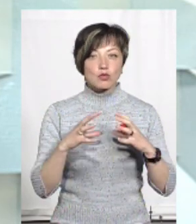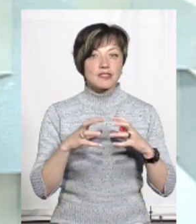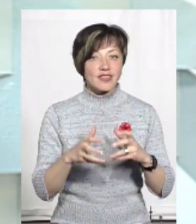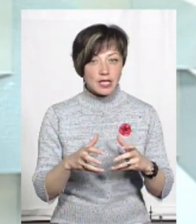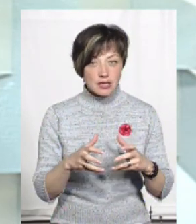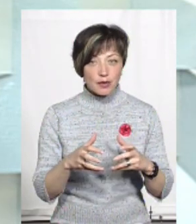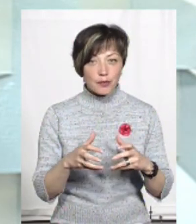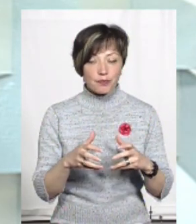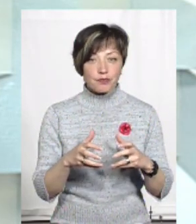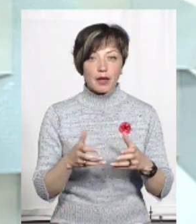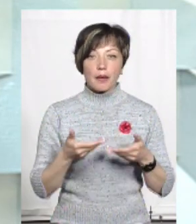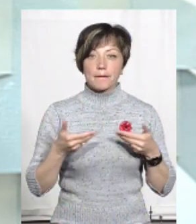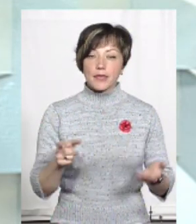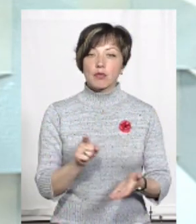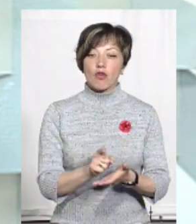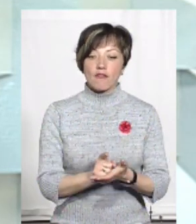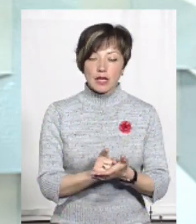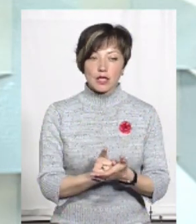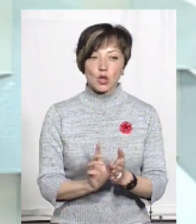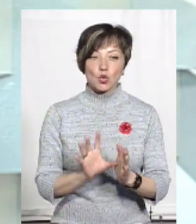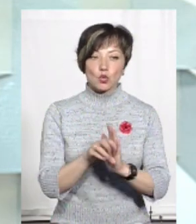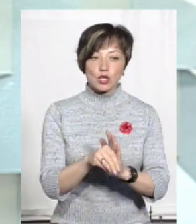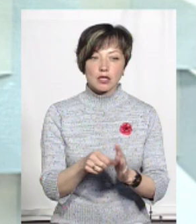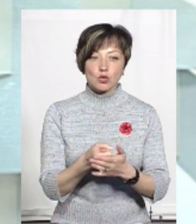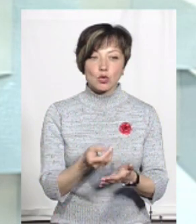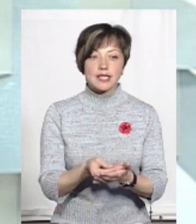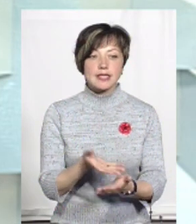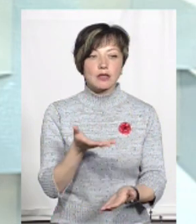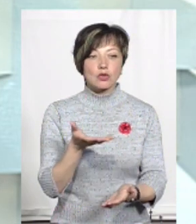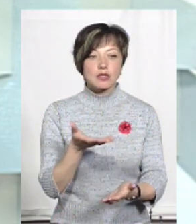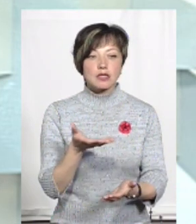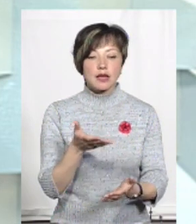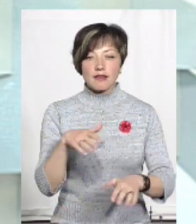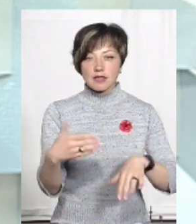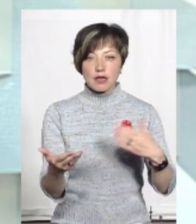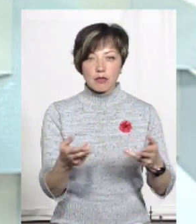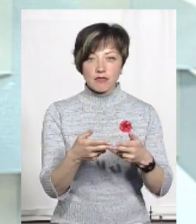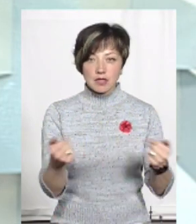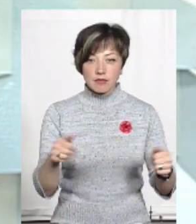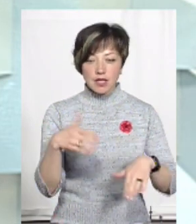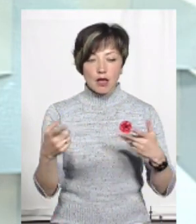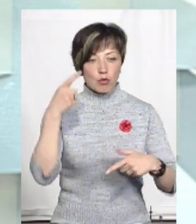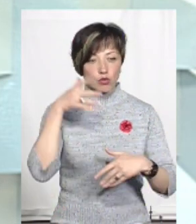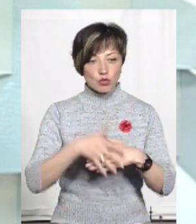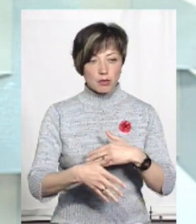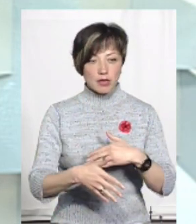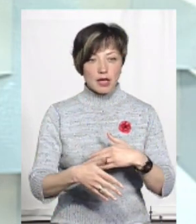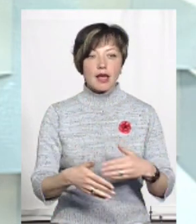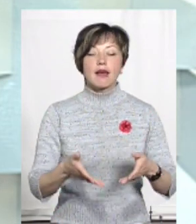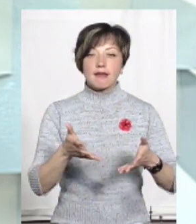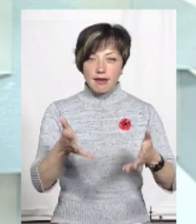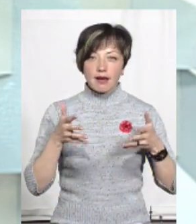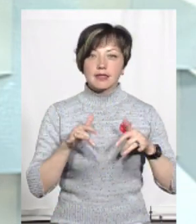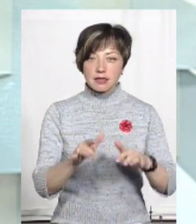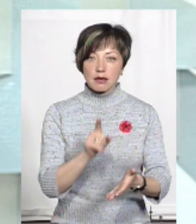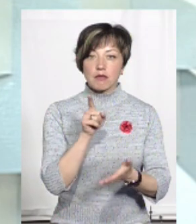світі. Ми повинні долучатися до цінностей взаємовизнання і взаєморозуміння. Ясне діло,